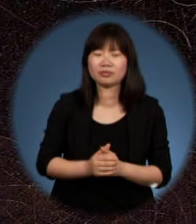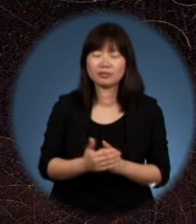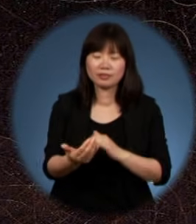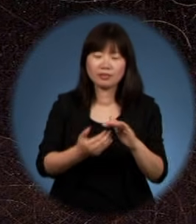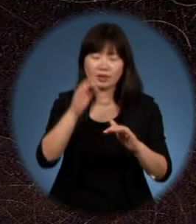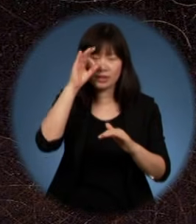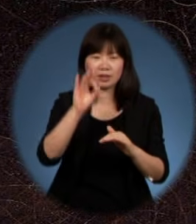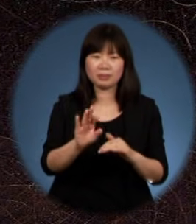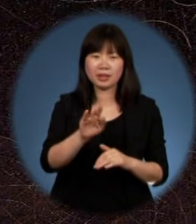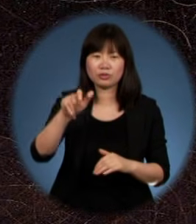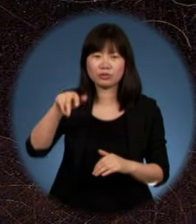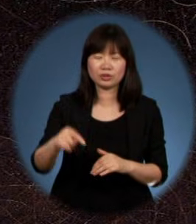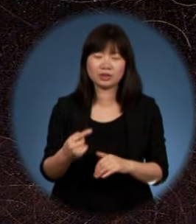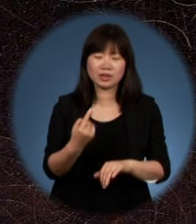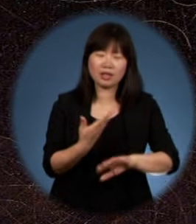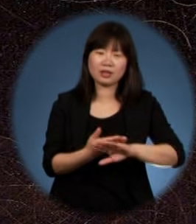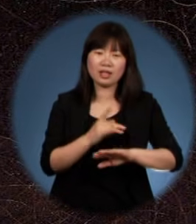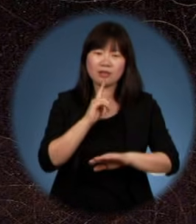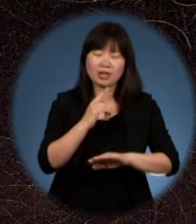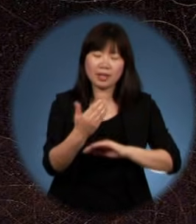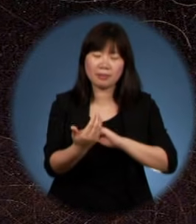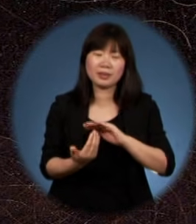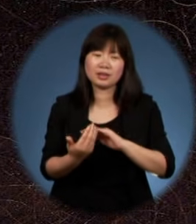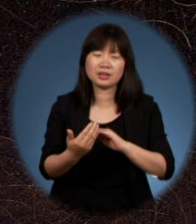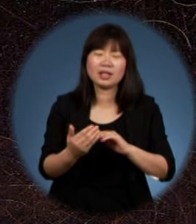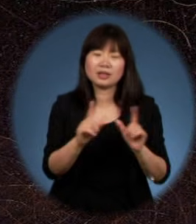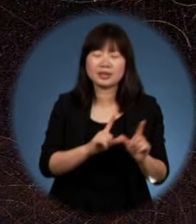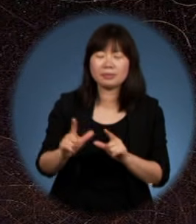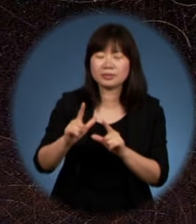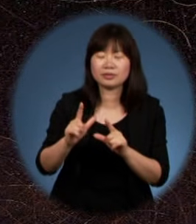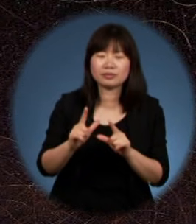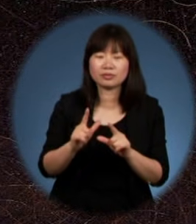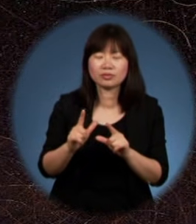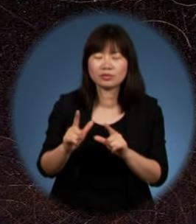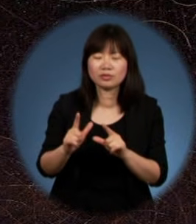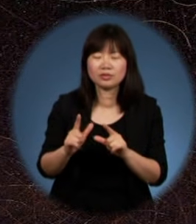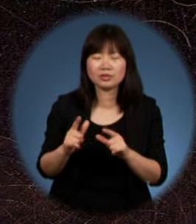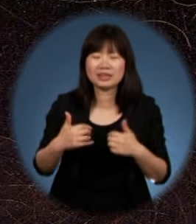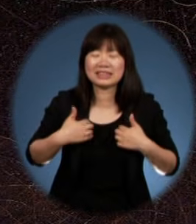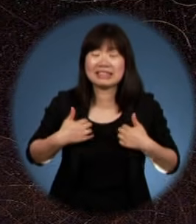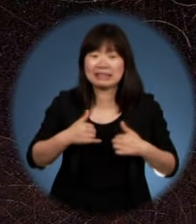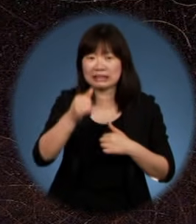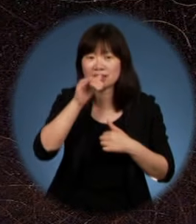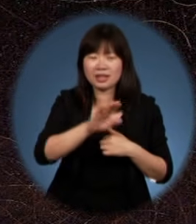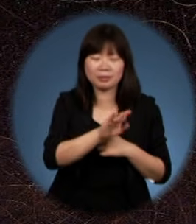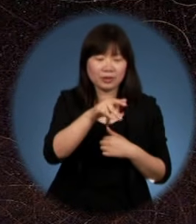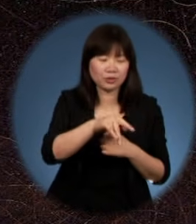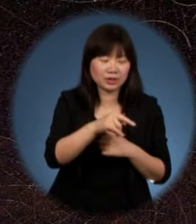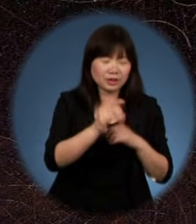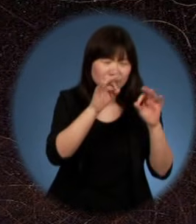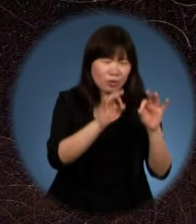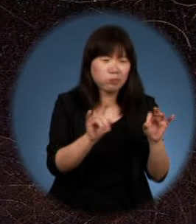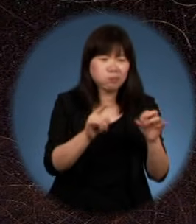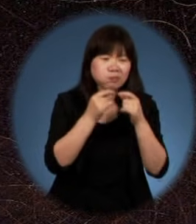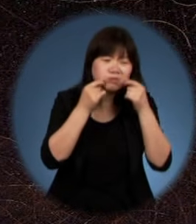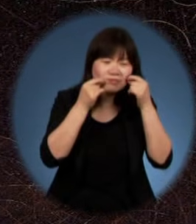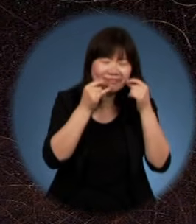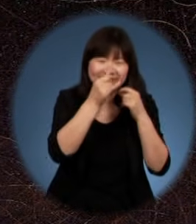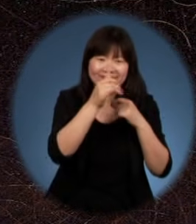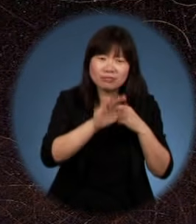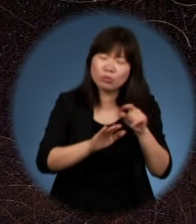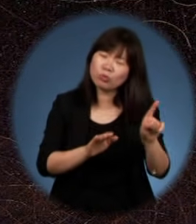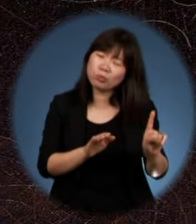앞에 보았던 박사 천에 다르죠 앞에는 삶을 향유하는 데 이 바꾸는 무엇인가 미소는 짓고 있지만